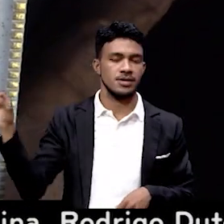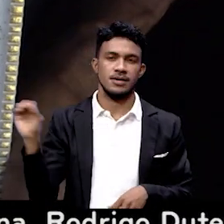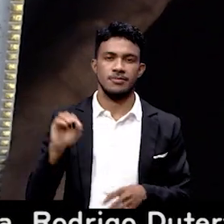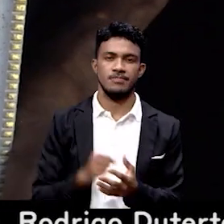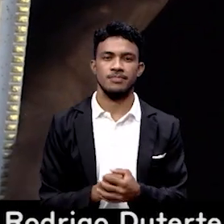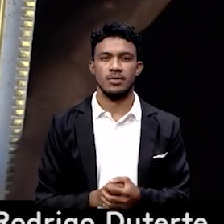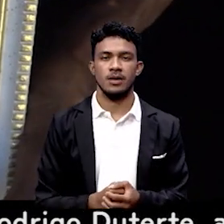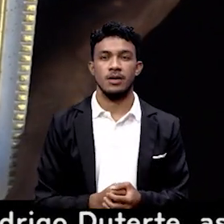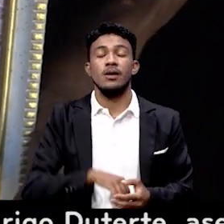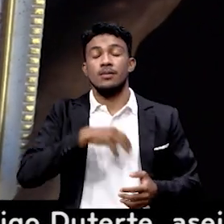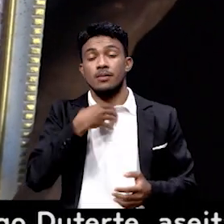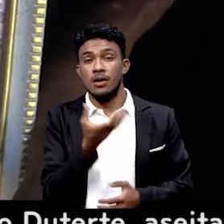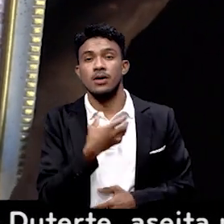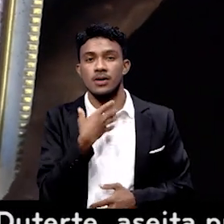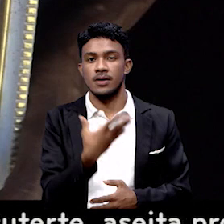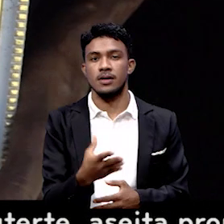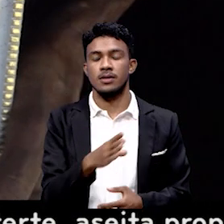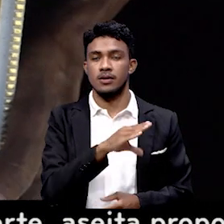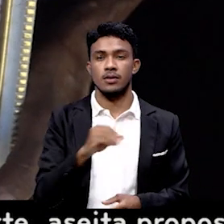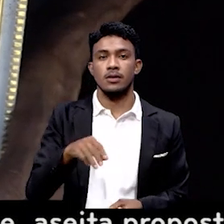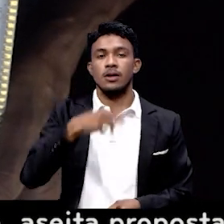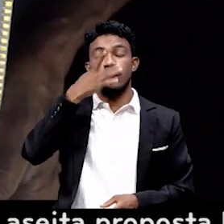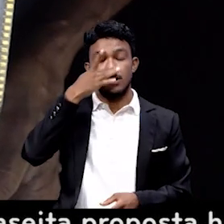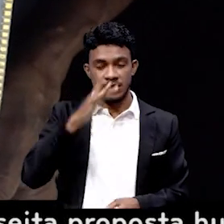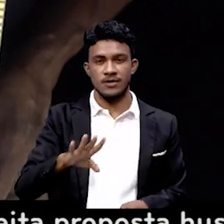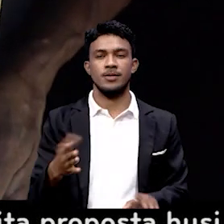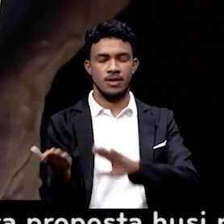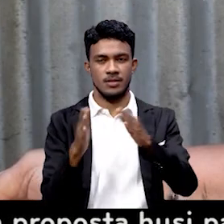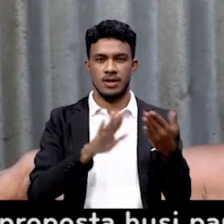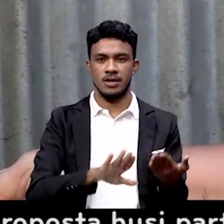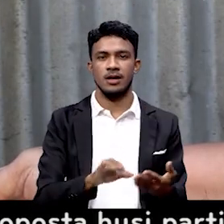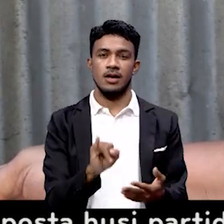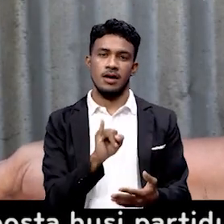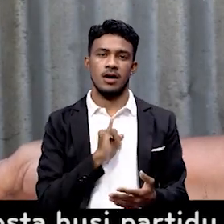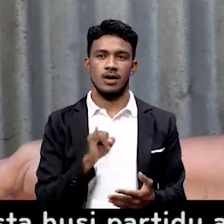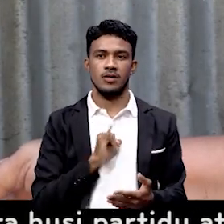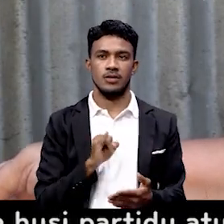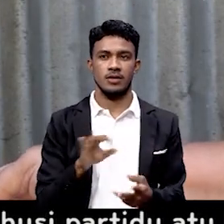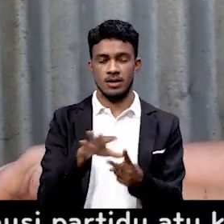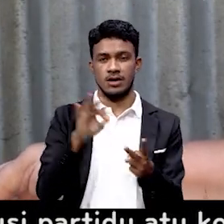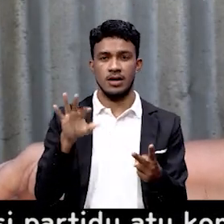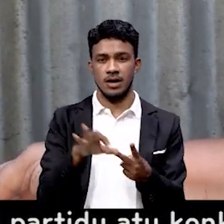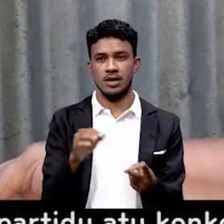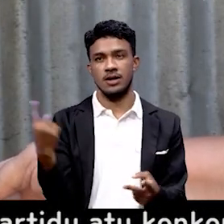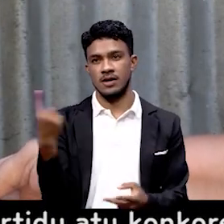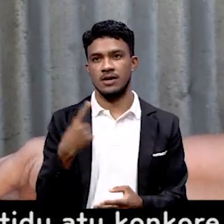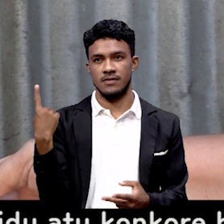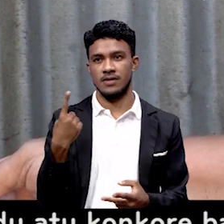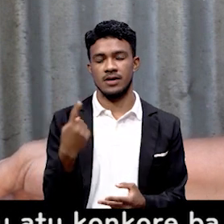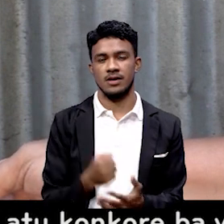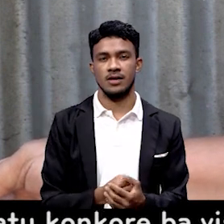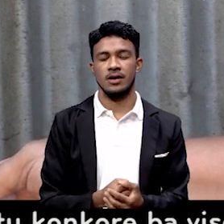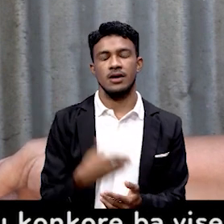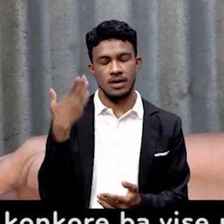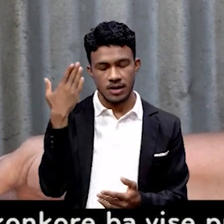nia me arah be panin ne maka mate hawo hilin na pati nia